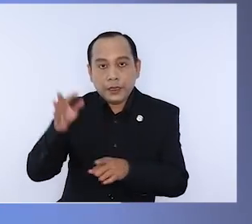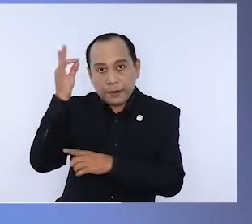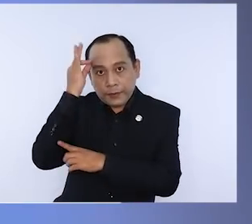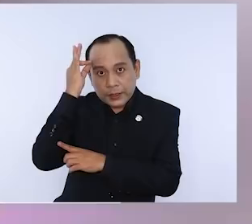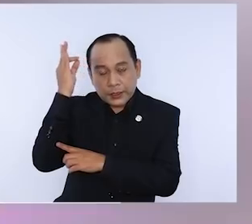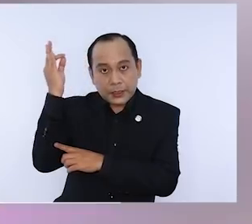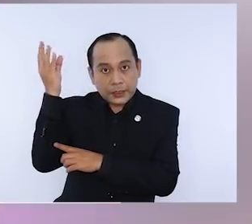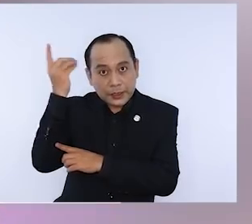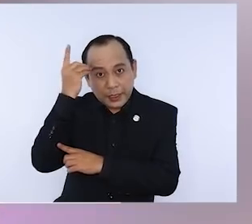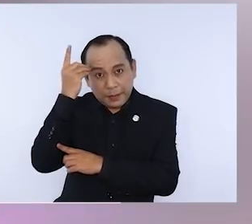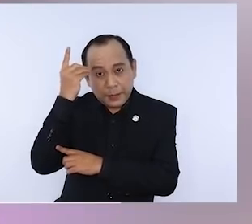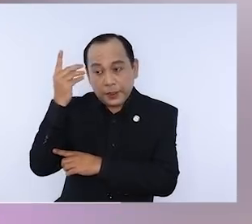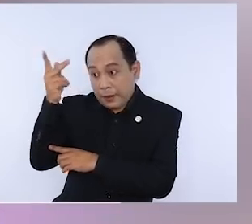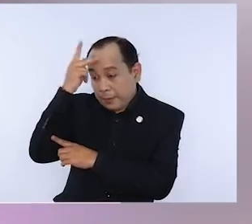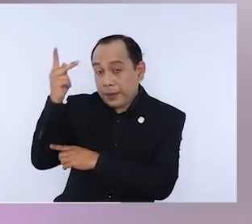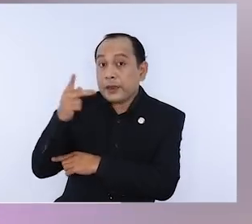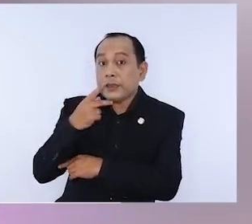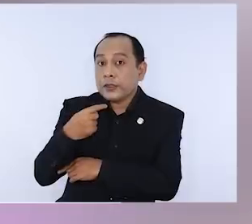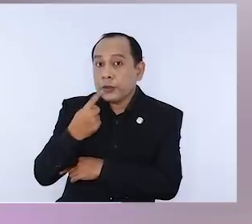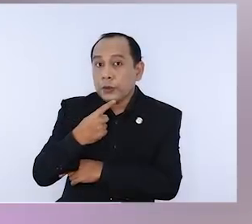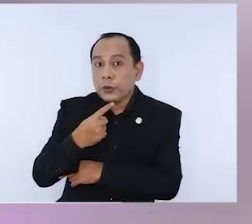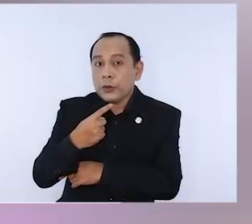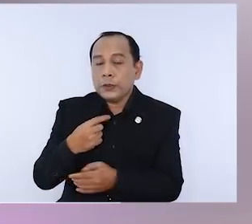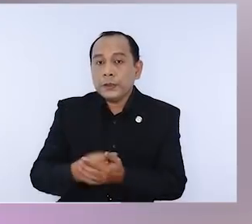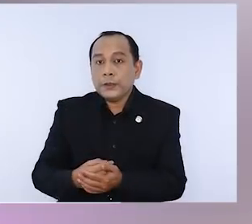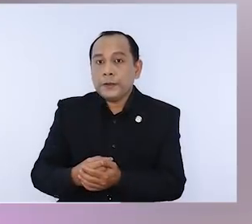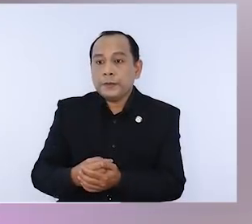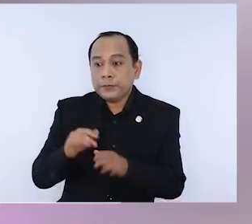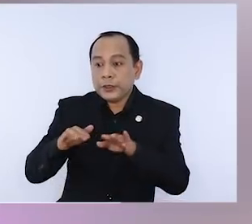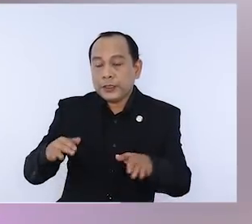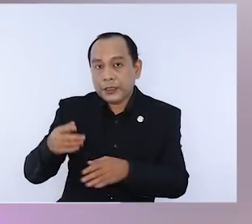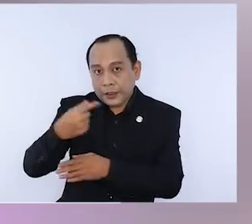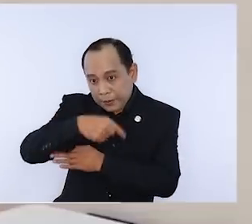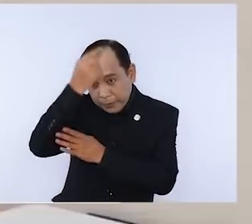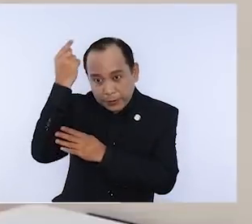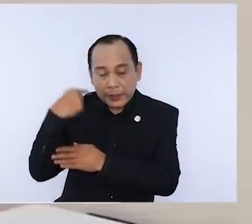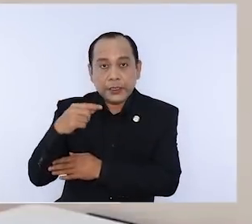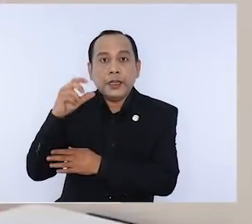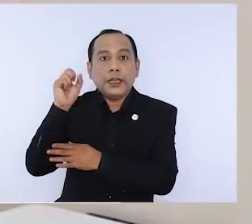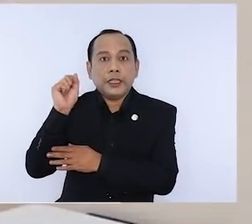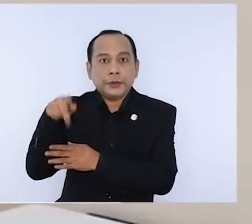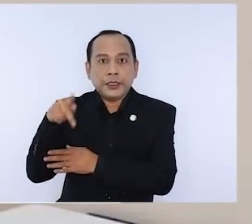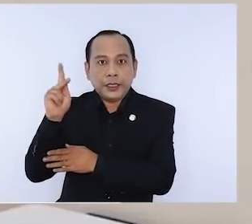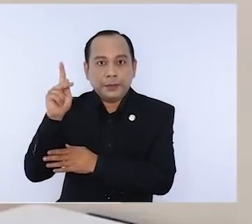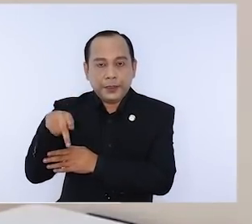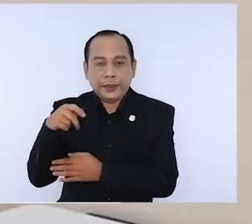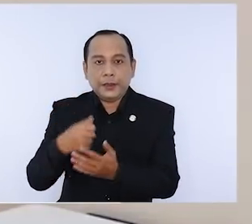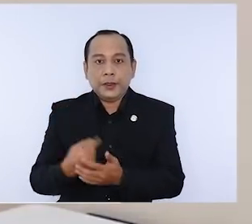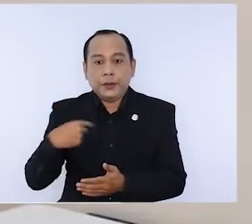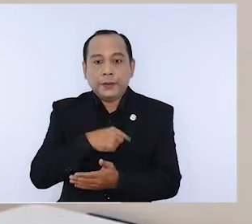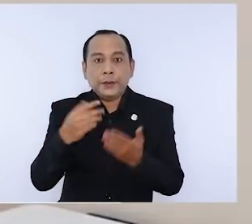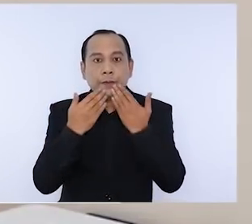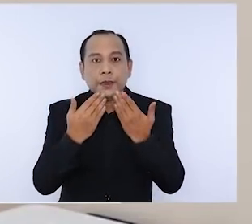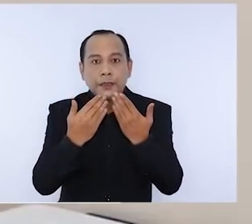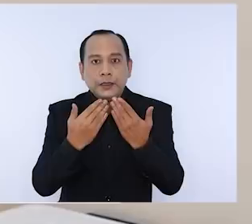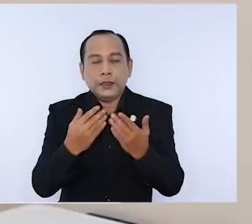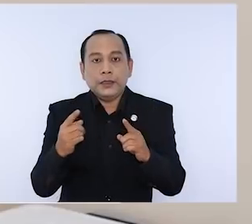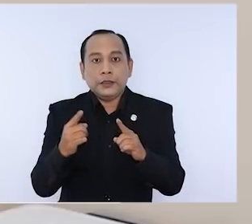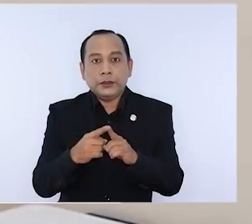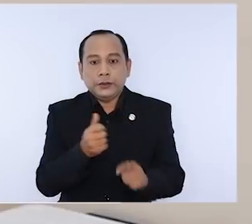Francis David sa mga magulang ng mga batang nagsipagtapos sa SPKP. Kami po ay nagpapasalamat sa